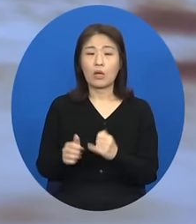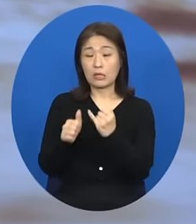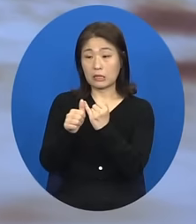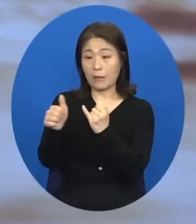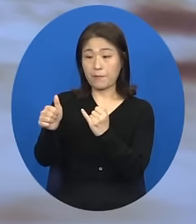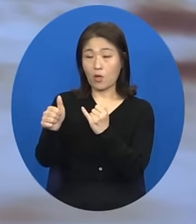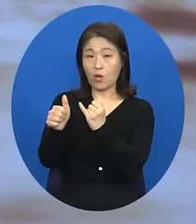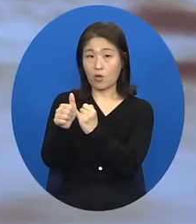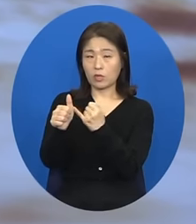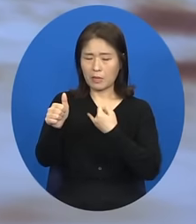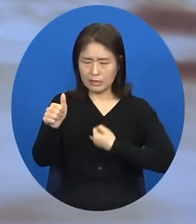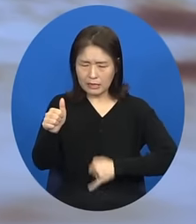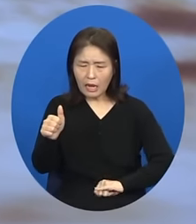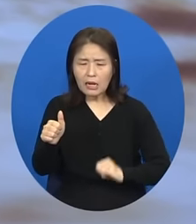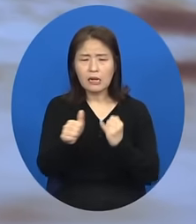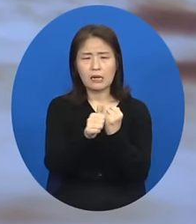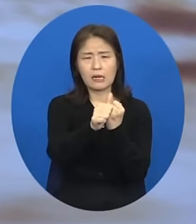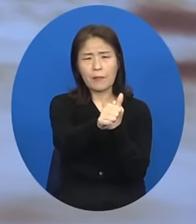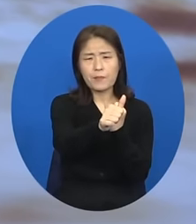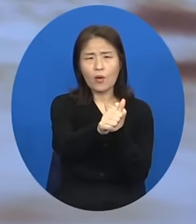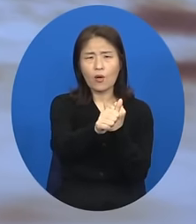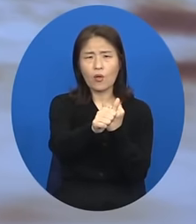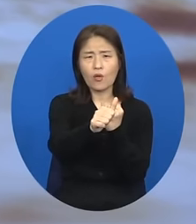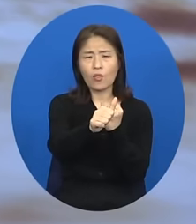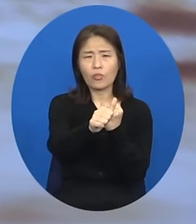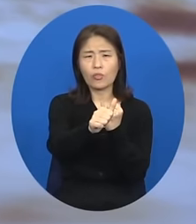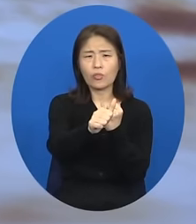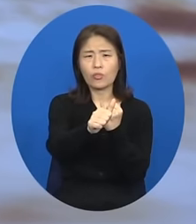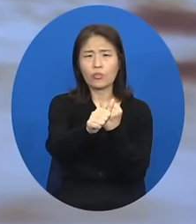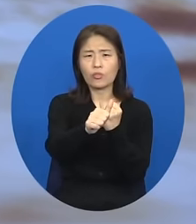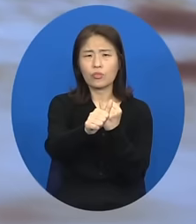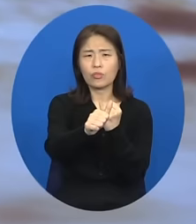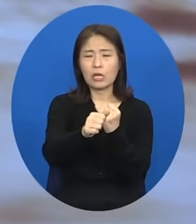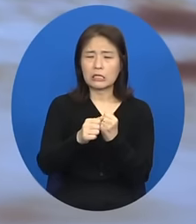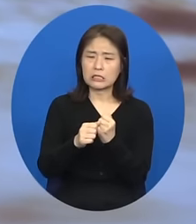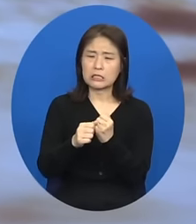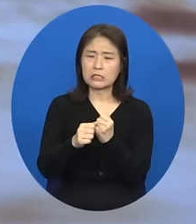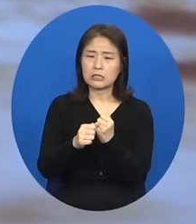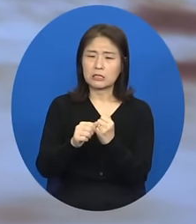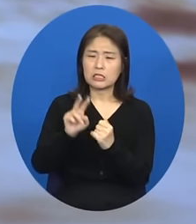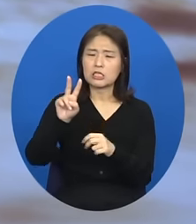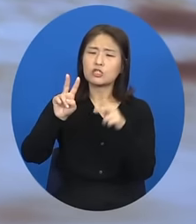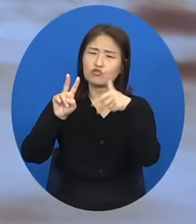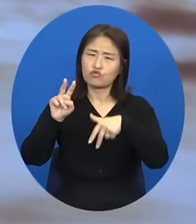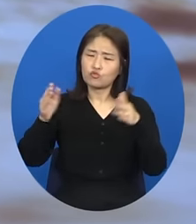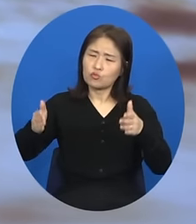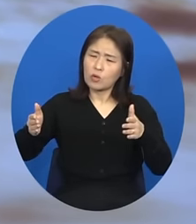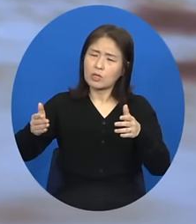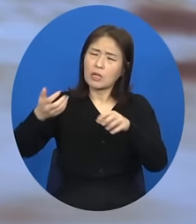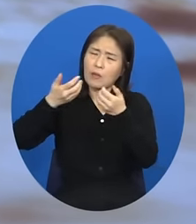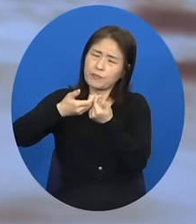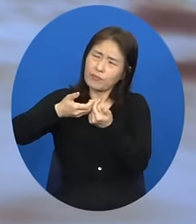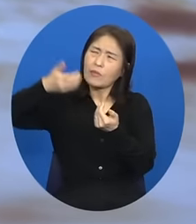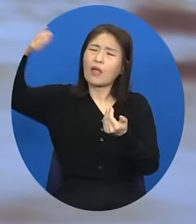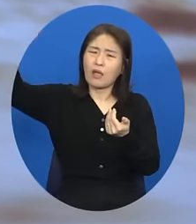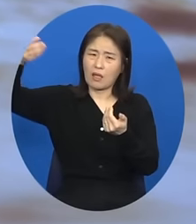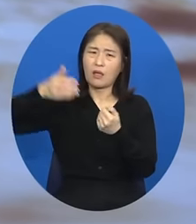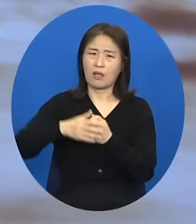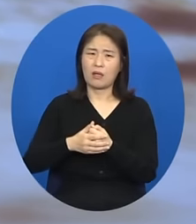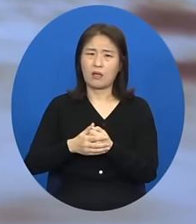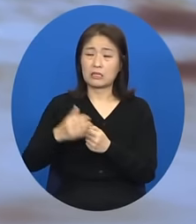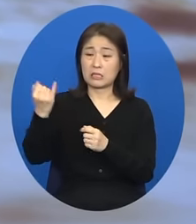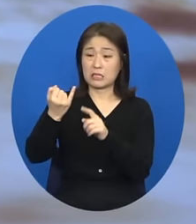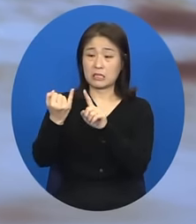사위가 소천을 한 그런 가정이었어요. 중년 여성분이 있었습니다. 근데 이분이 최근에 예수님을